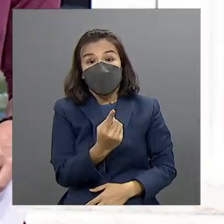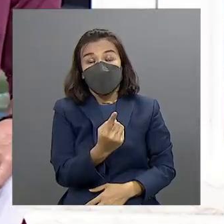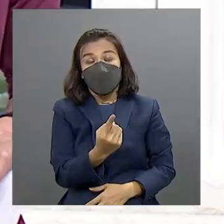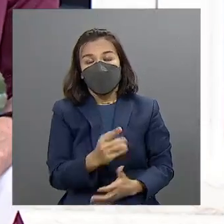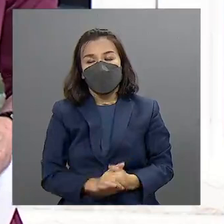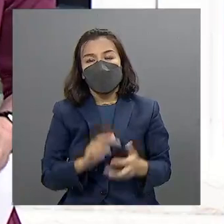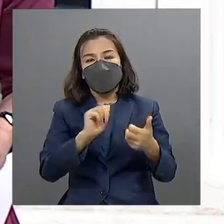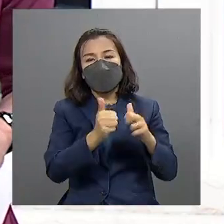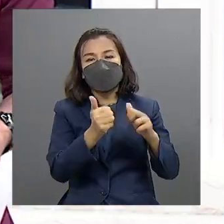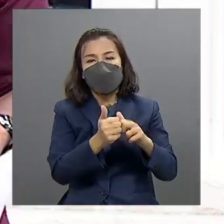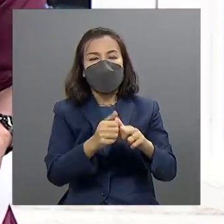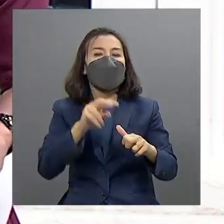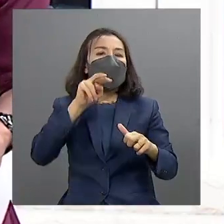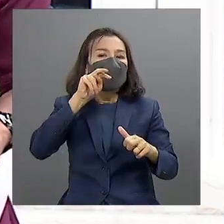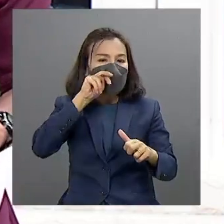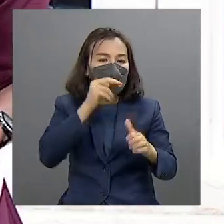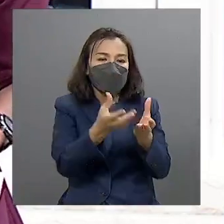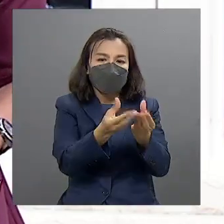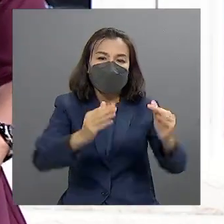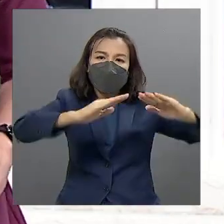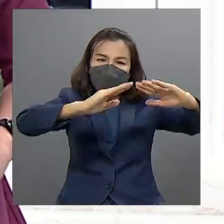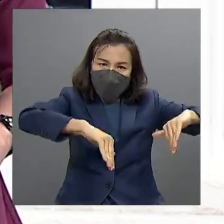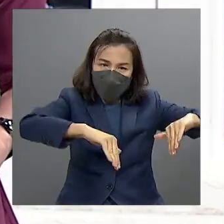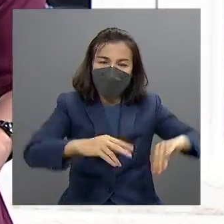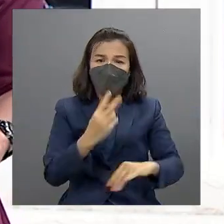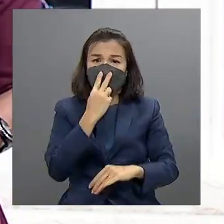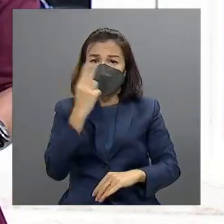น้ำร้องเร